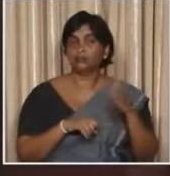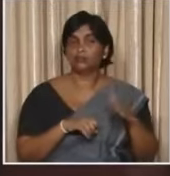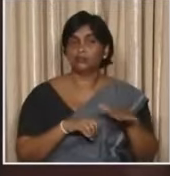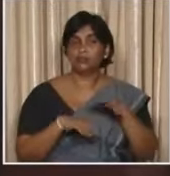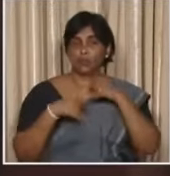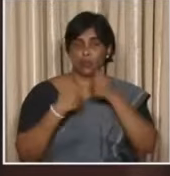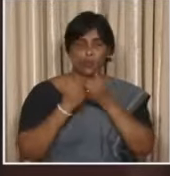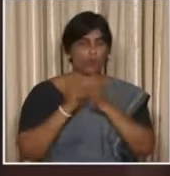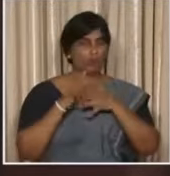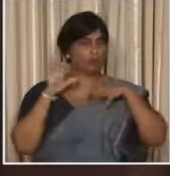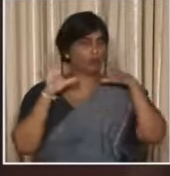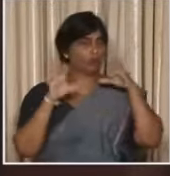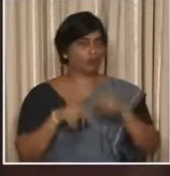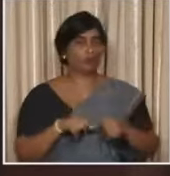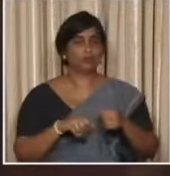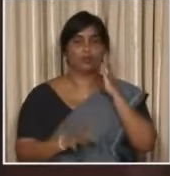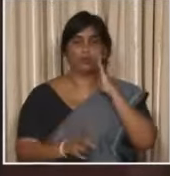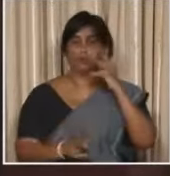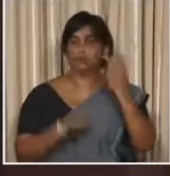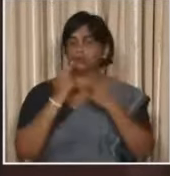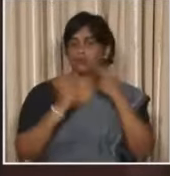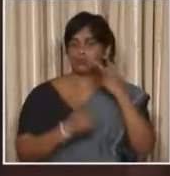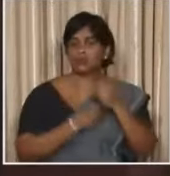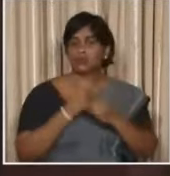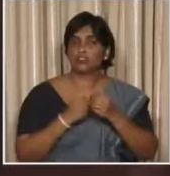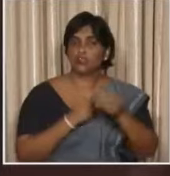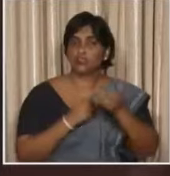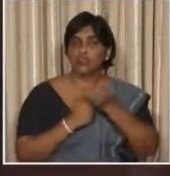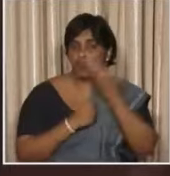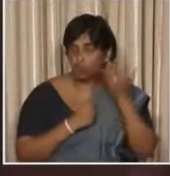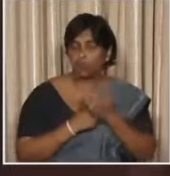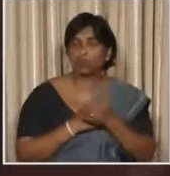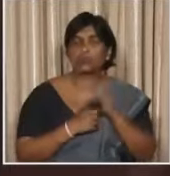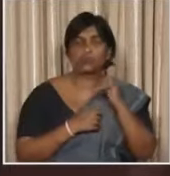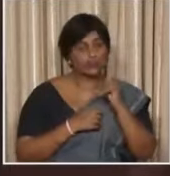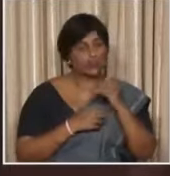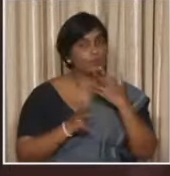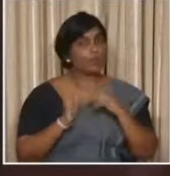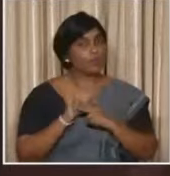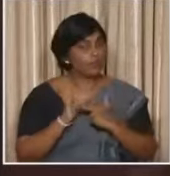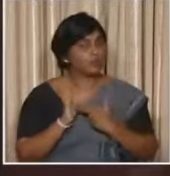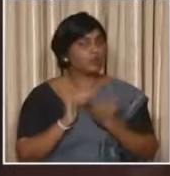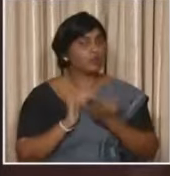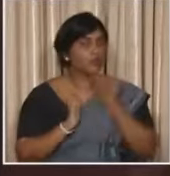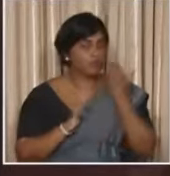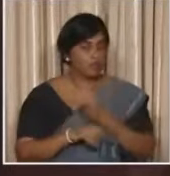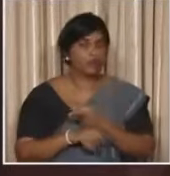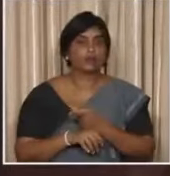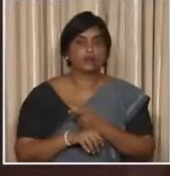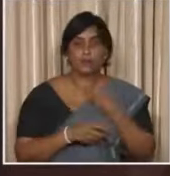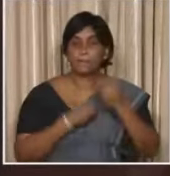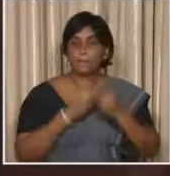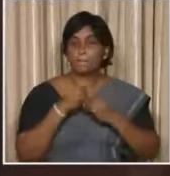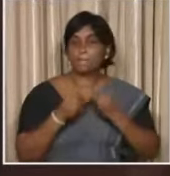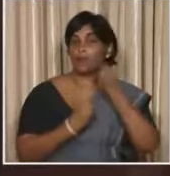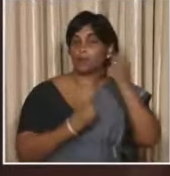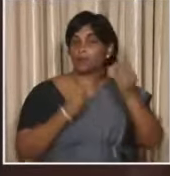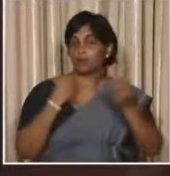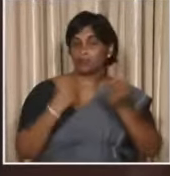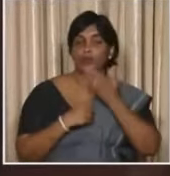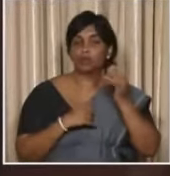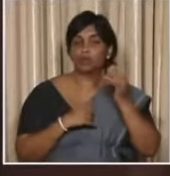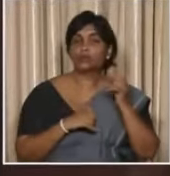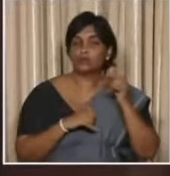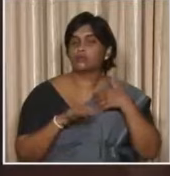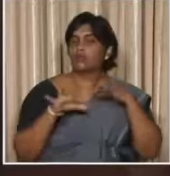බූදලය හැටියට තියාගෙන සංචාර කර්මාන්තය කරන්න පුළුවන් ඒවා සමහරක් ව්‍යාපෘති කරන්න පුළුවන් ඒවා ආවශ්‍යකින් දෙන්න පුළුවන් ඒවා සමහරක්